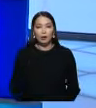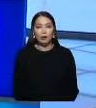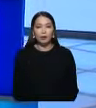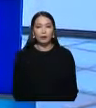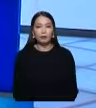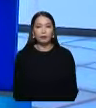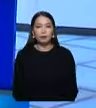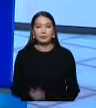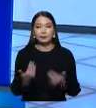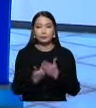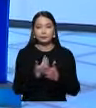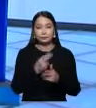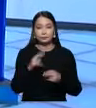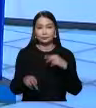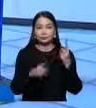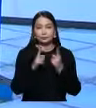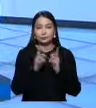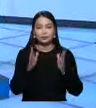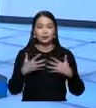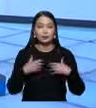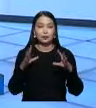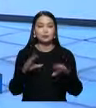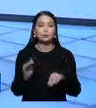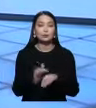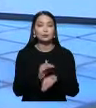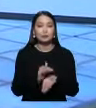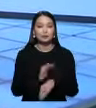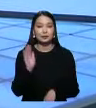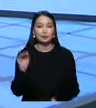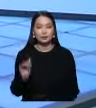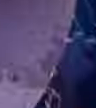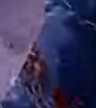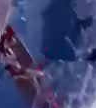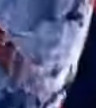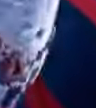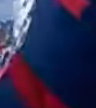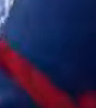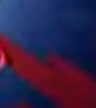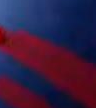Это вся информация к данному часу. Я прощаюсь с вами до завтра. Всего доброго. До свидания.